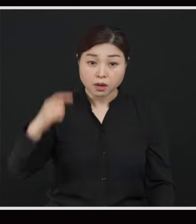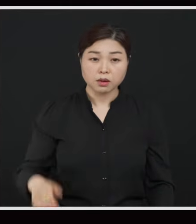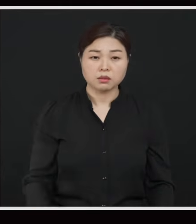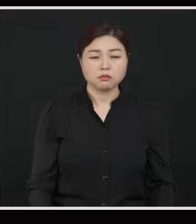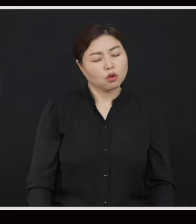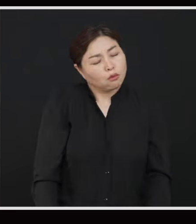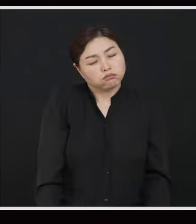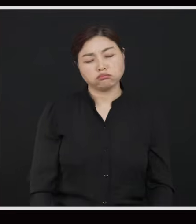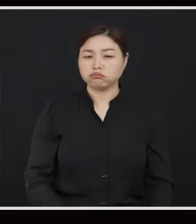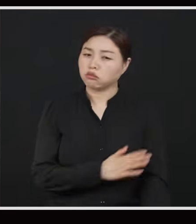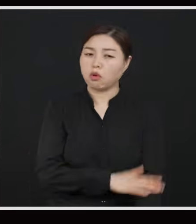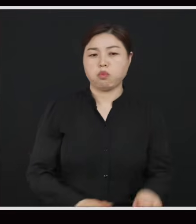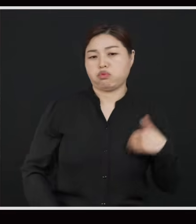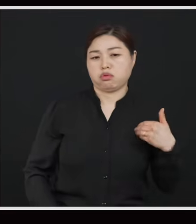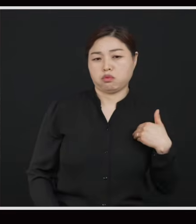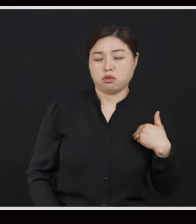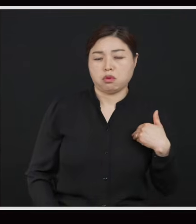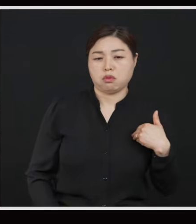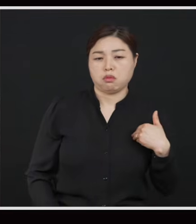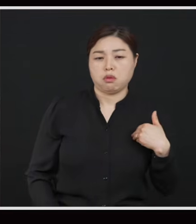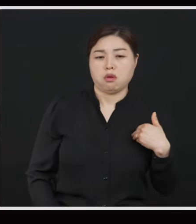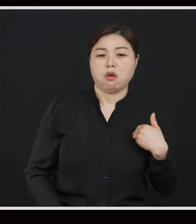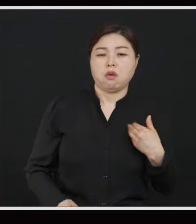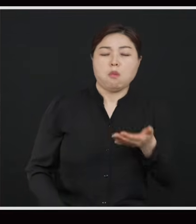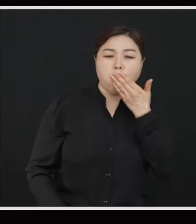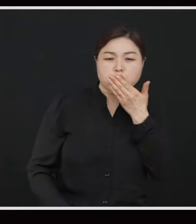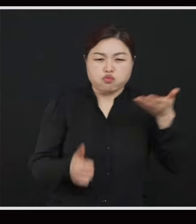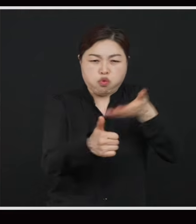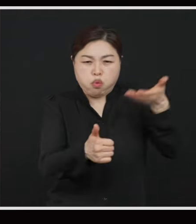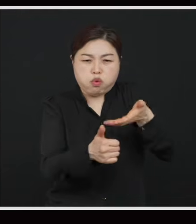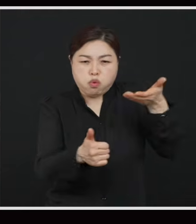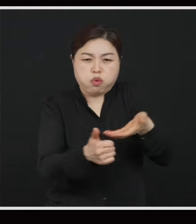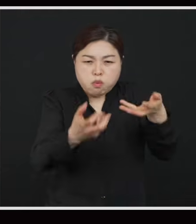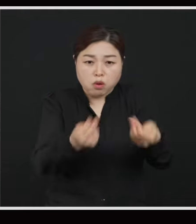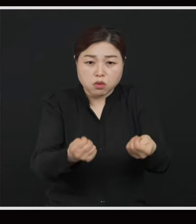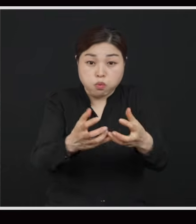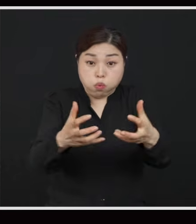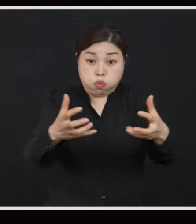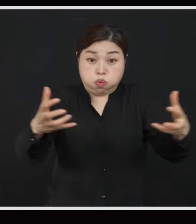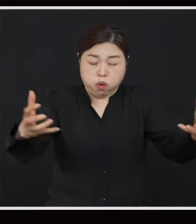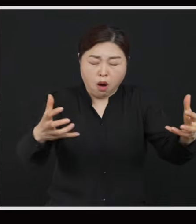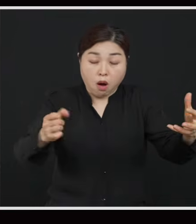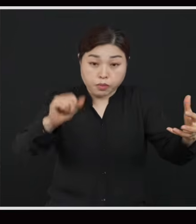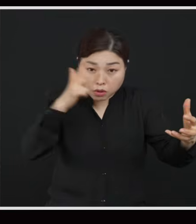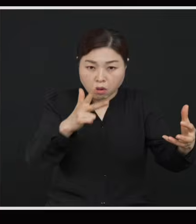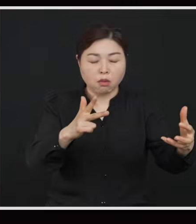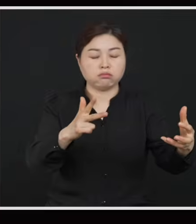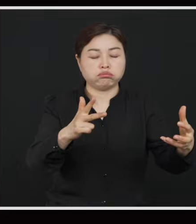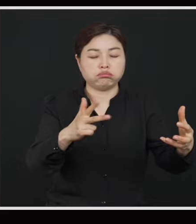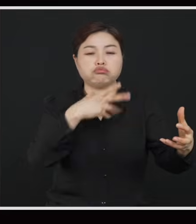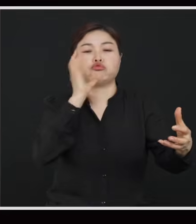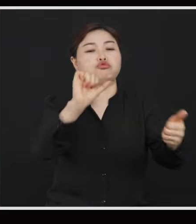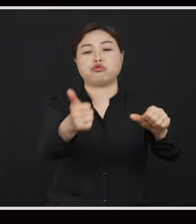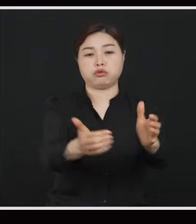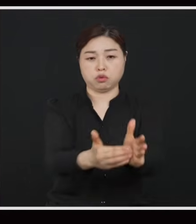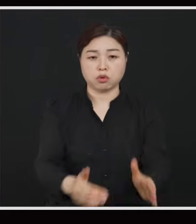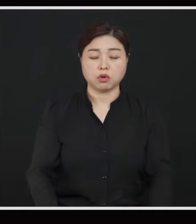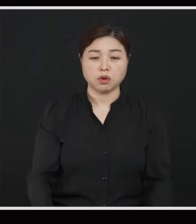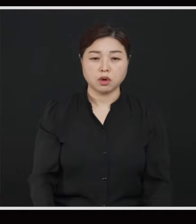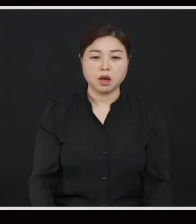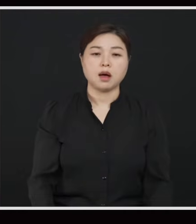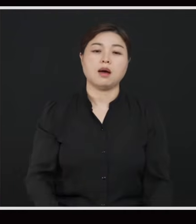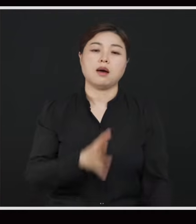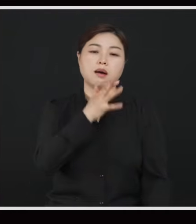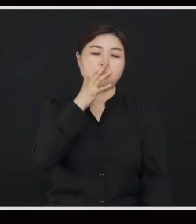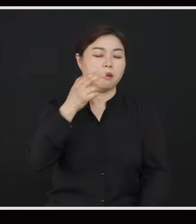왜? 잘 모르겠어요. 근데 많이 먹였더니 막 크더니 빨리 늙어 죽었어요. 그래서 그